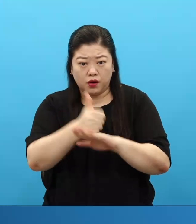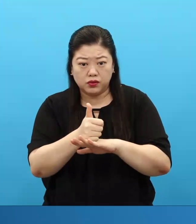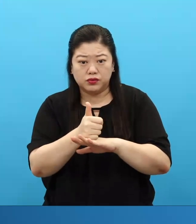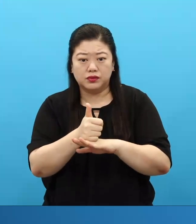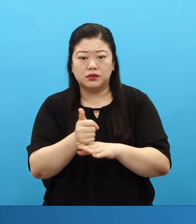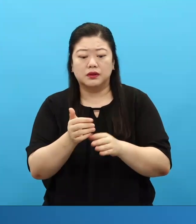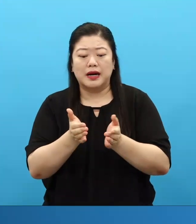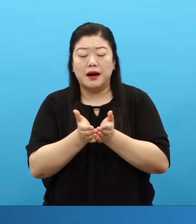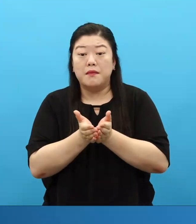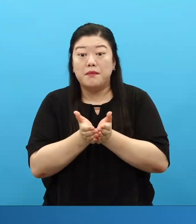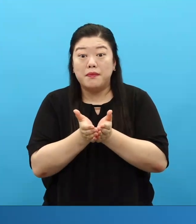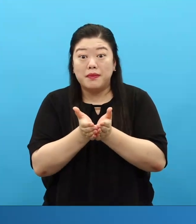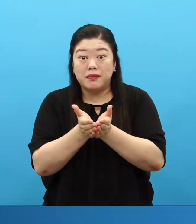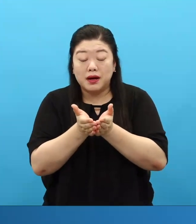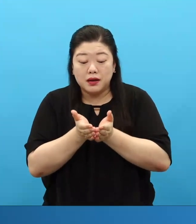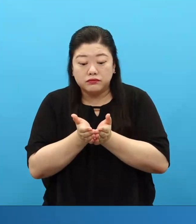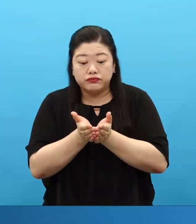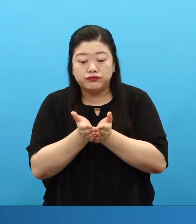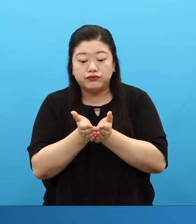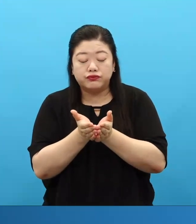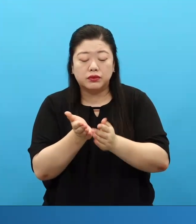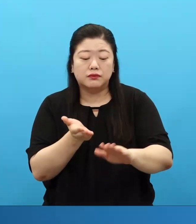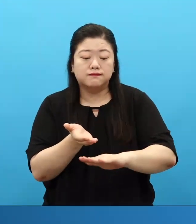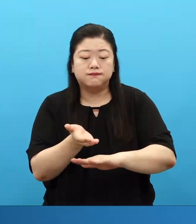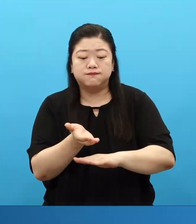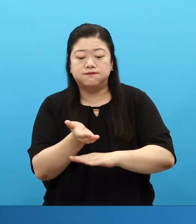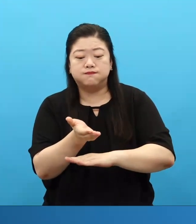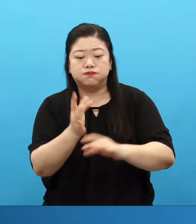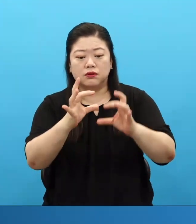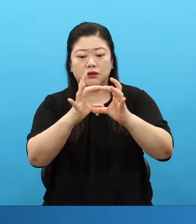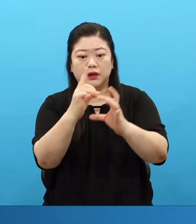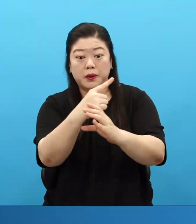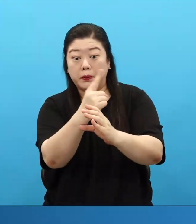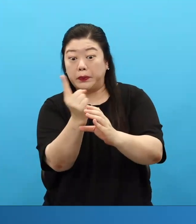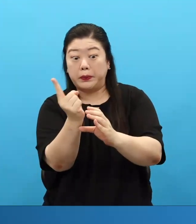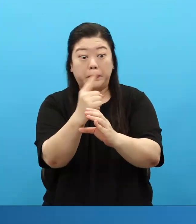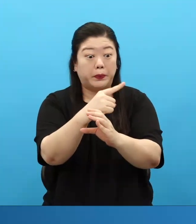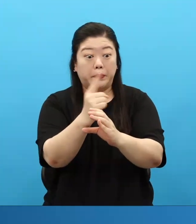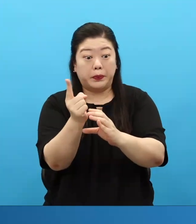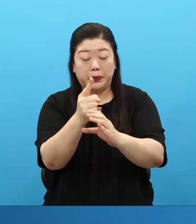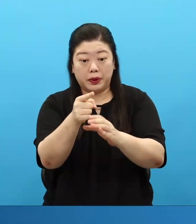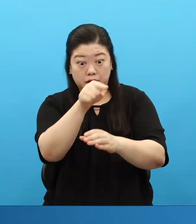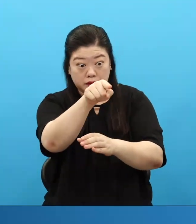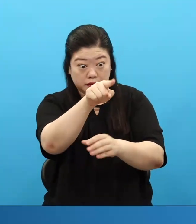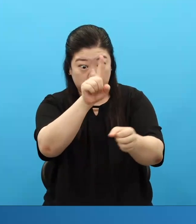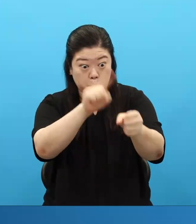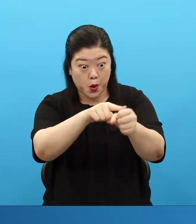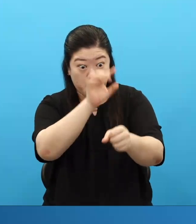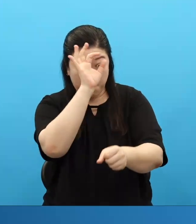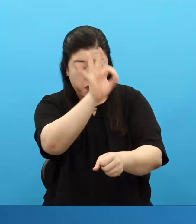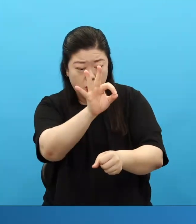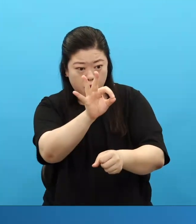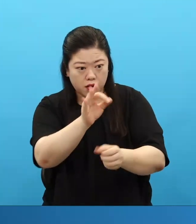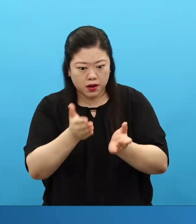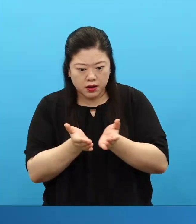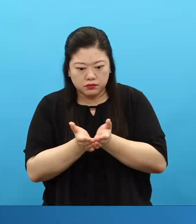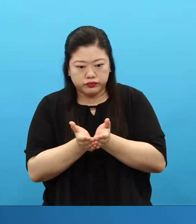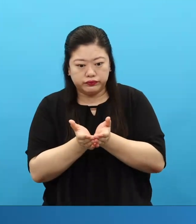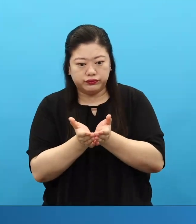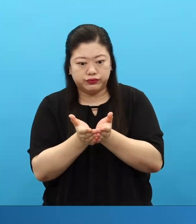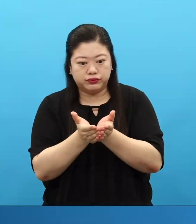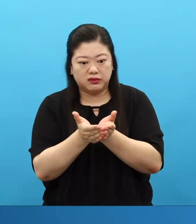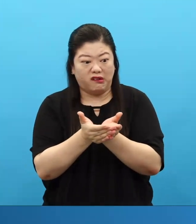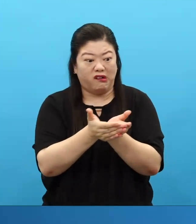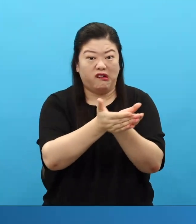이거는 24입니다. That whether we look at this or not, this is our 24 여러분 배를 hours. 타면요 나침반 24입니다. That when you get on the ship, then